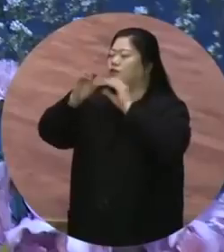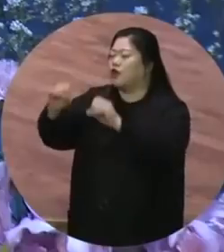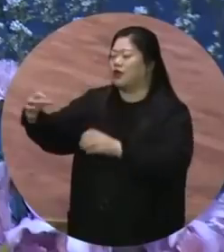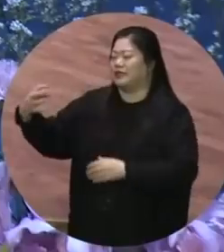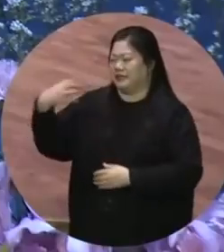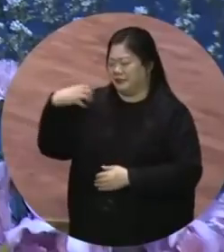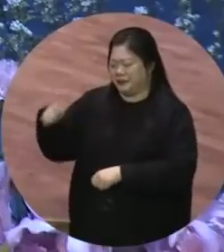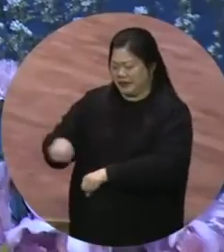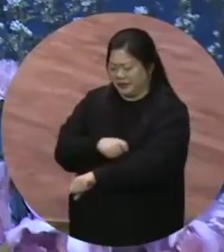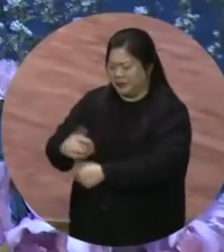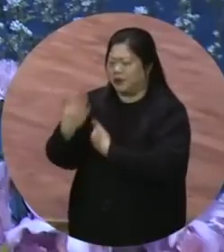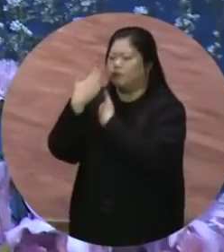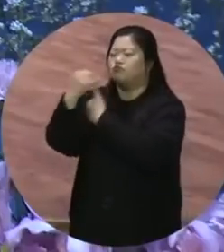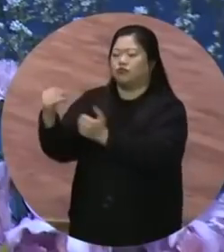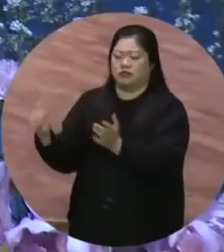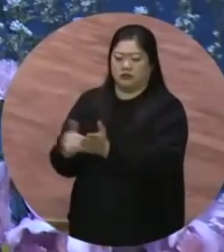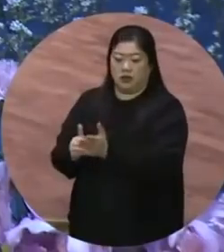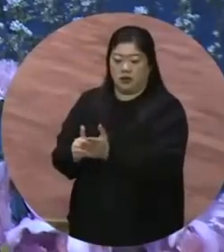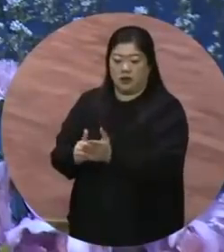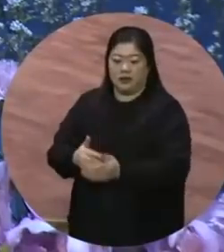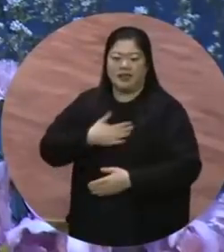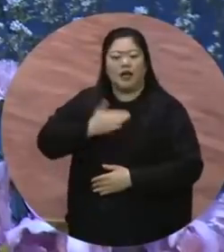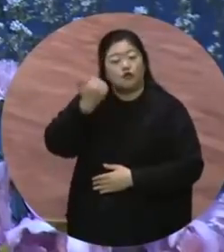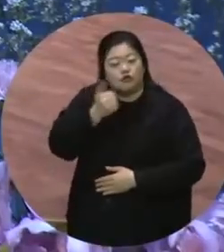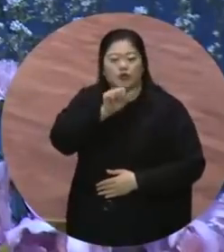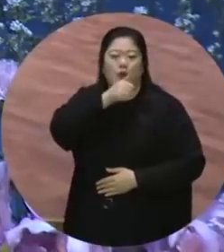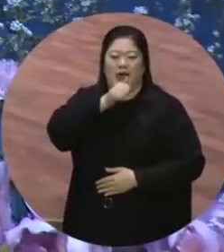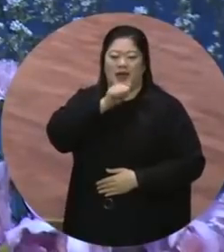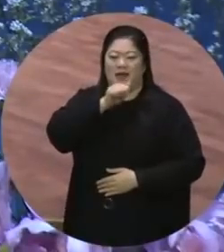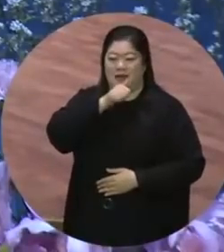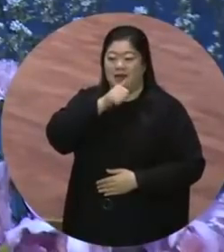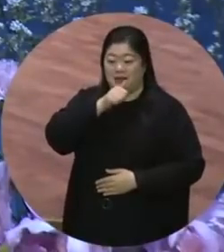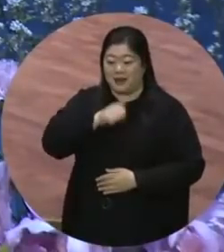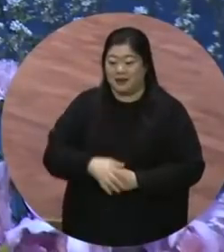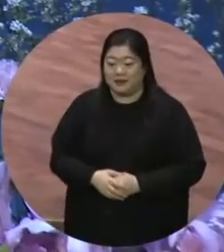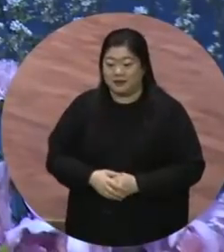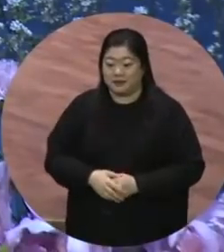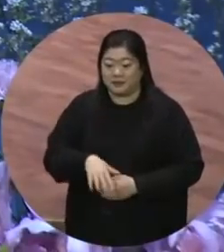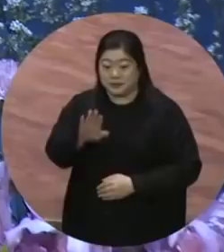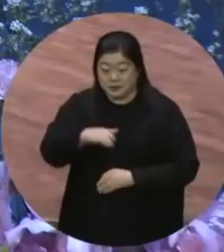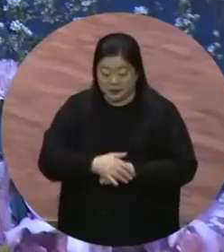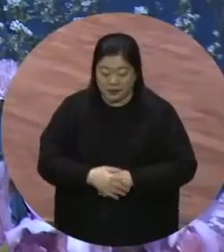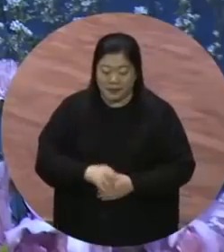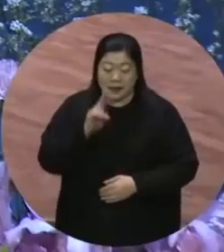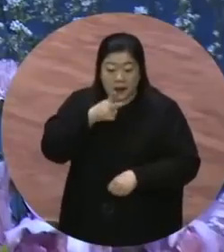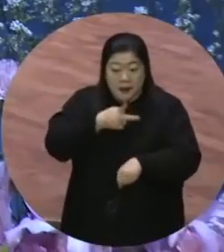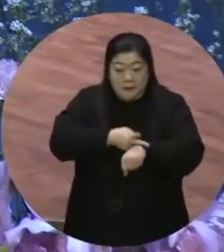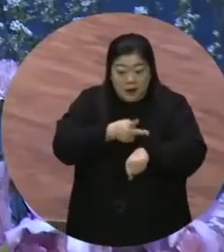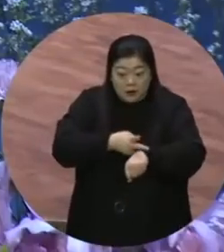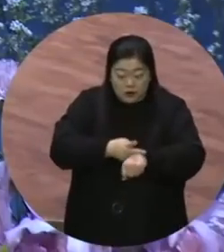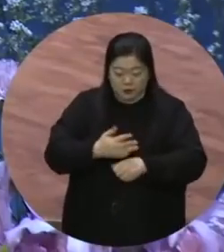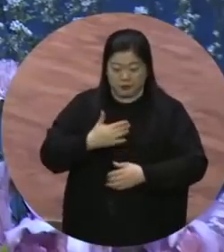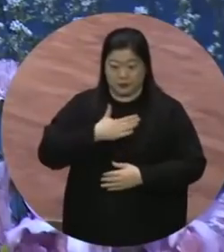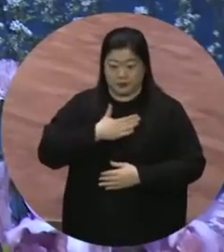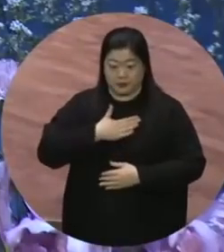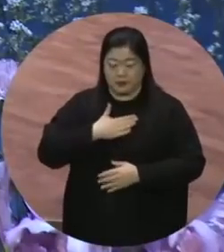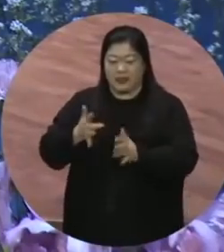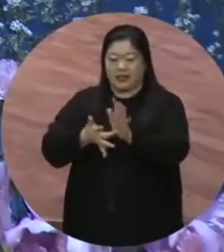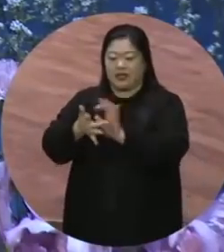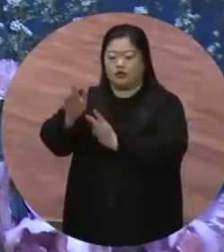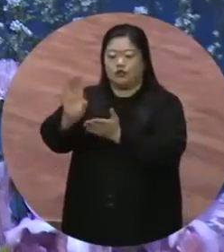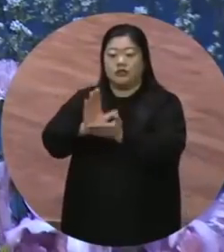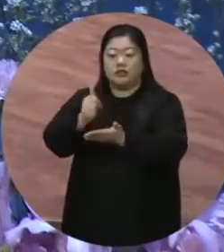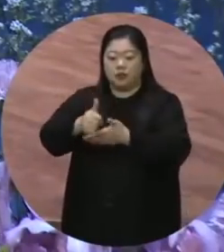이러한 말로 자기 소개를 합니다. 특별히 이 사도 바울은 자신이 예수